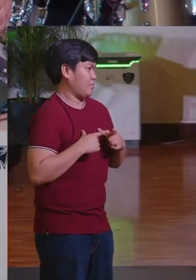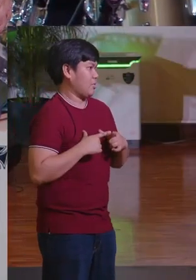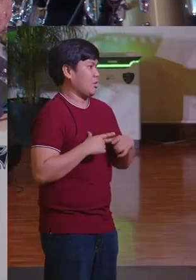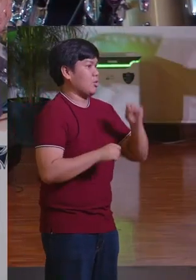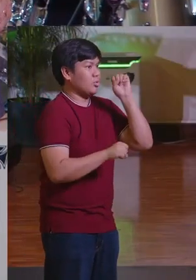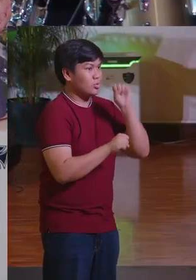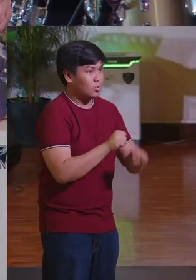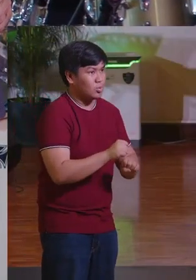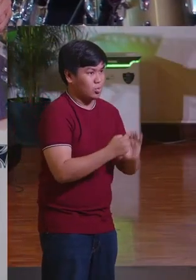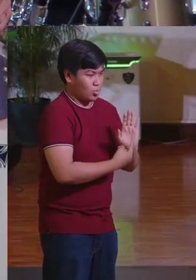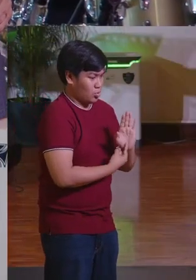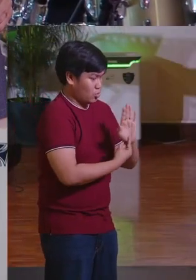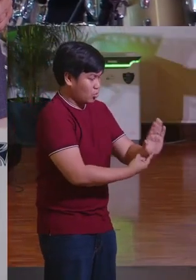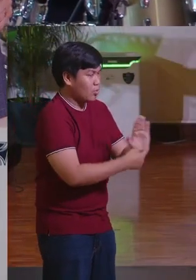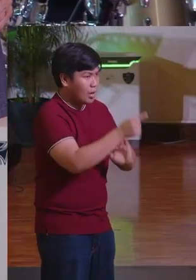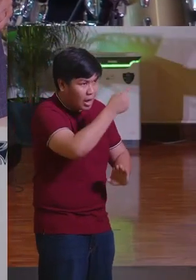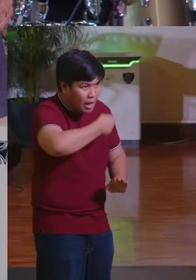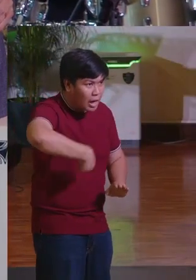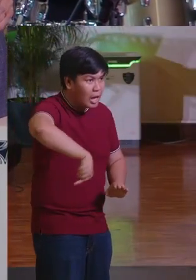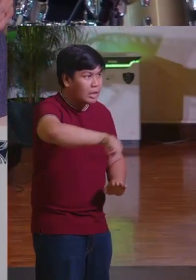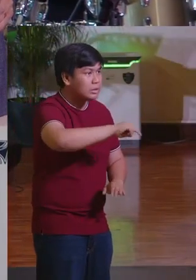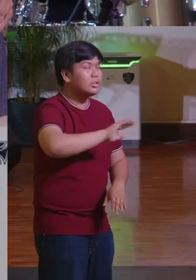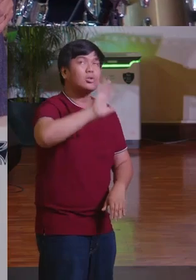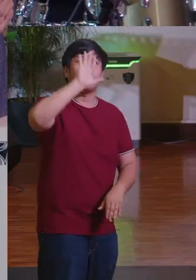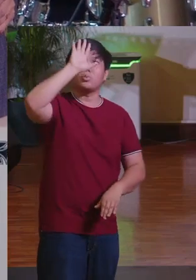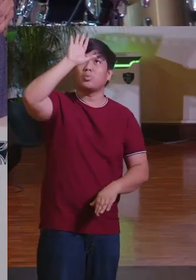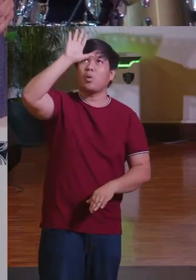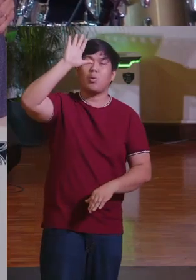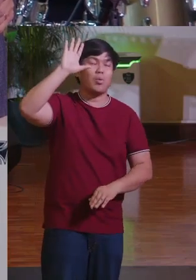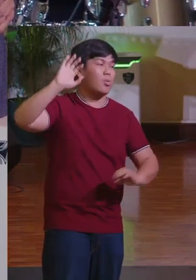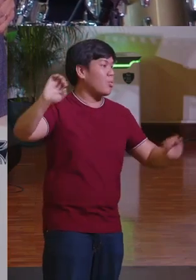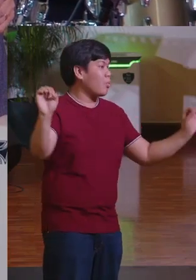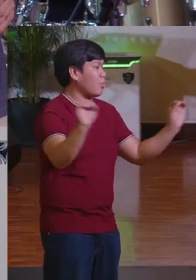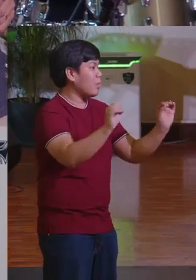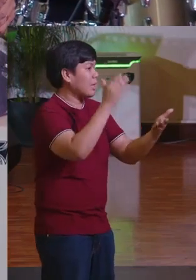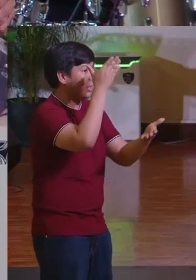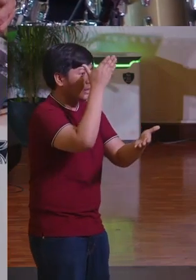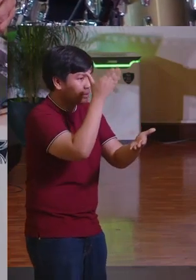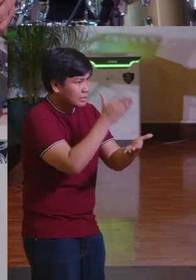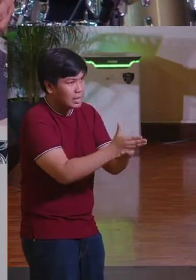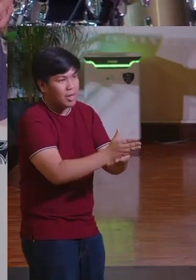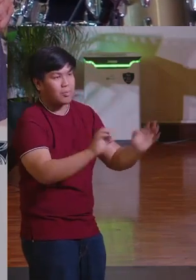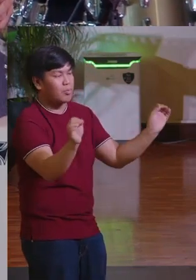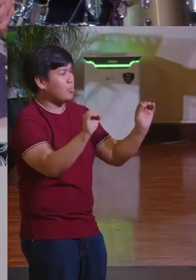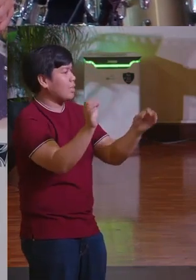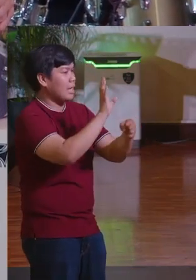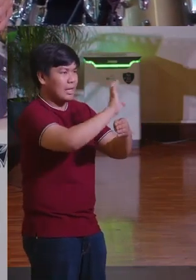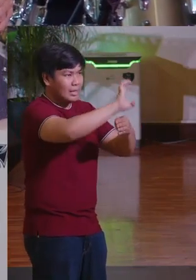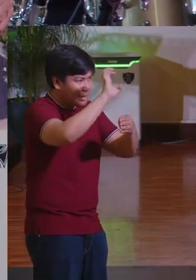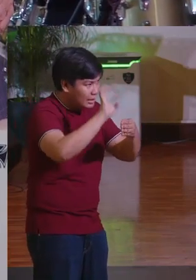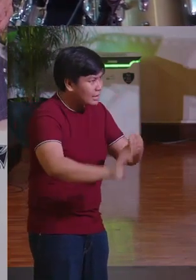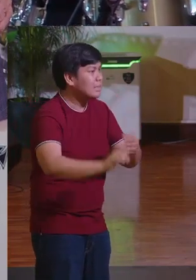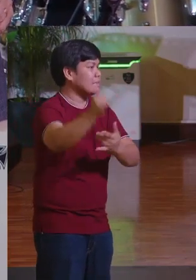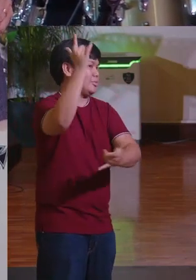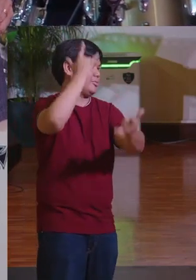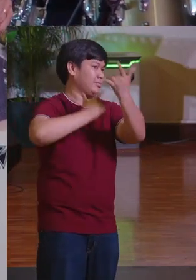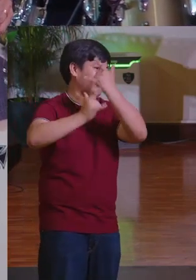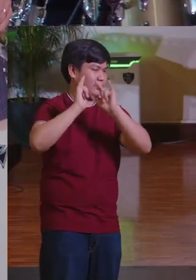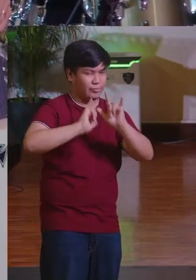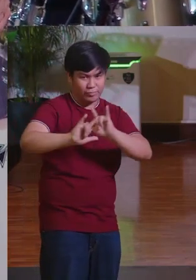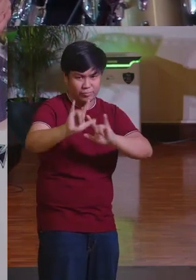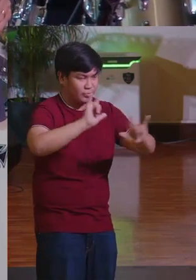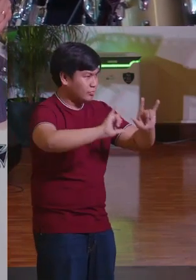upang ipakita sa atin ang Kanyang walang humpay na pagmamahal